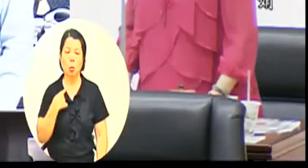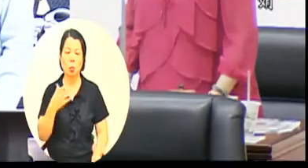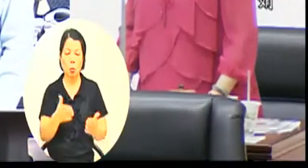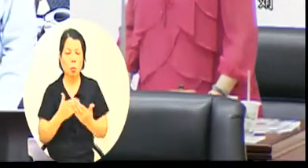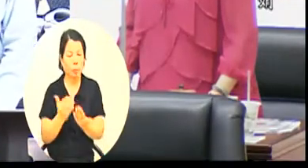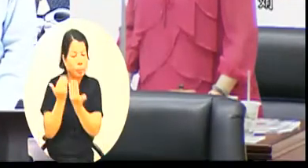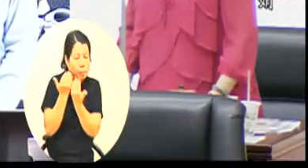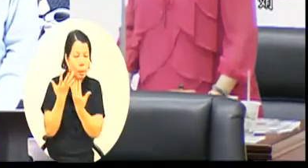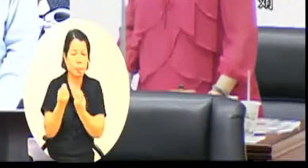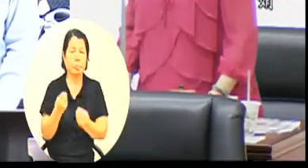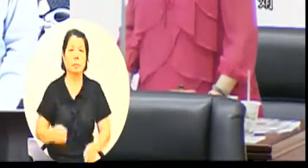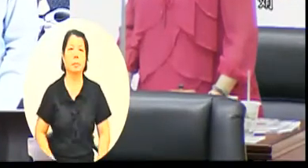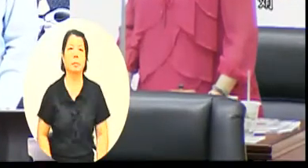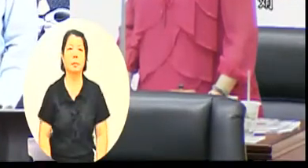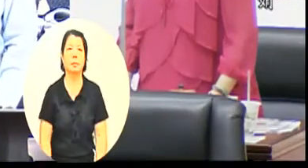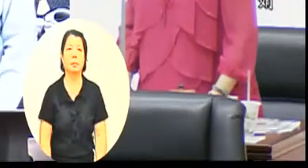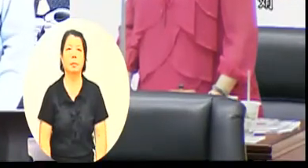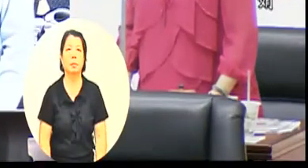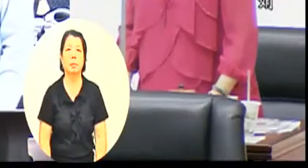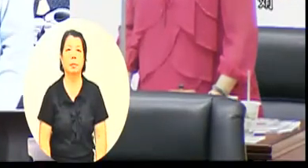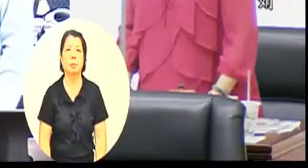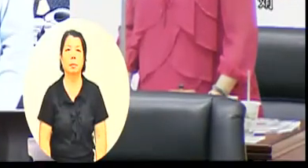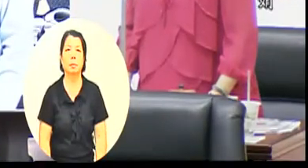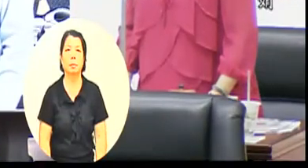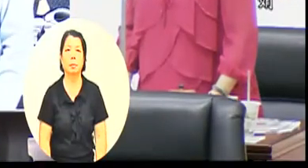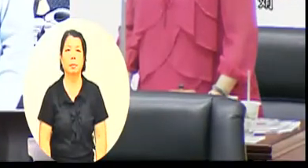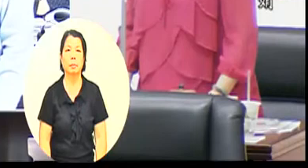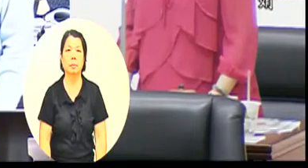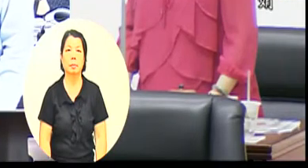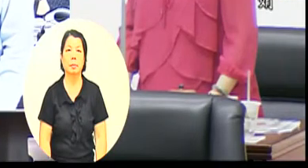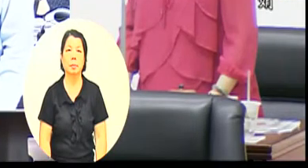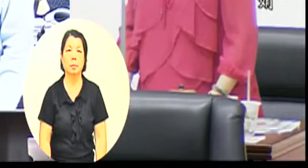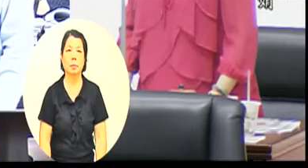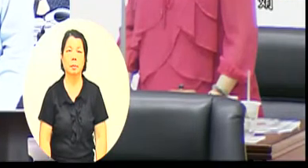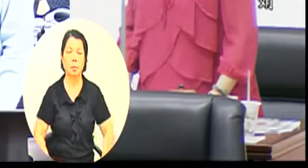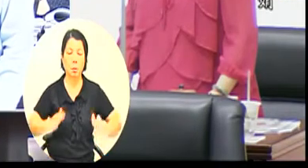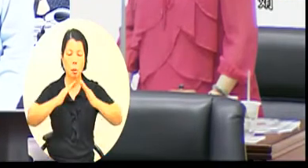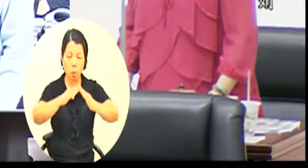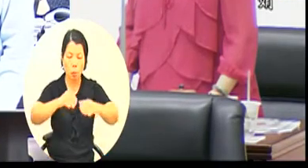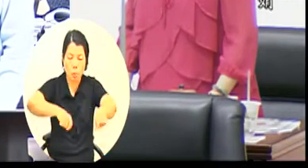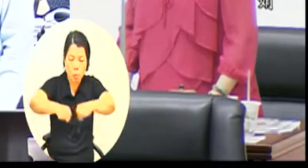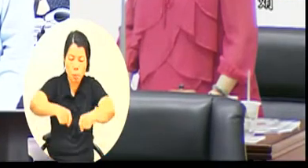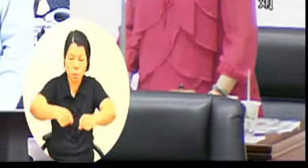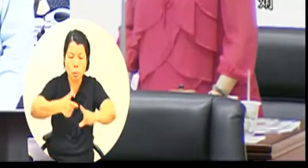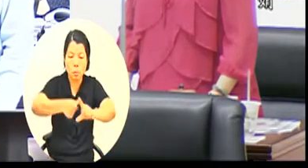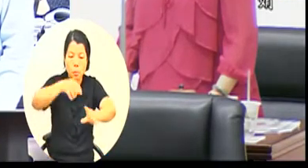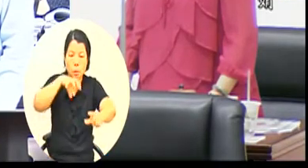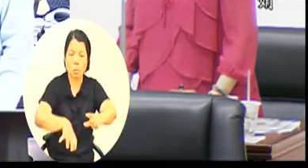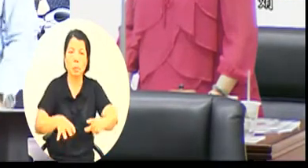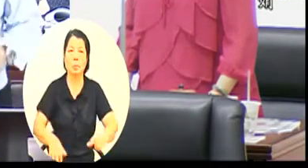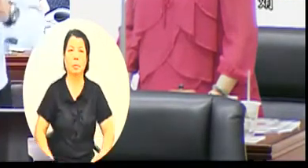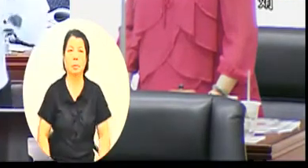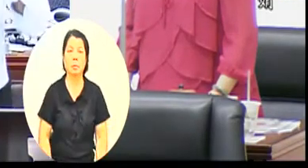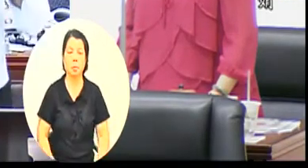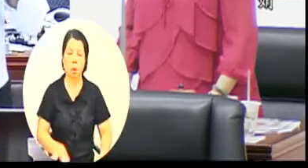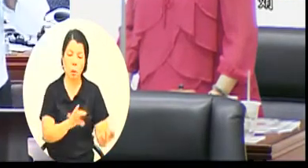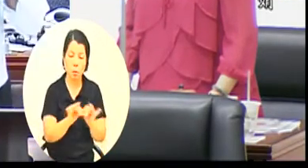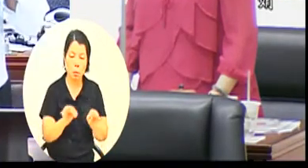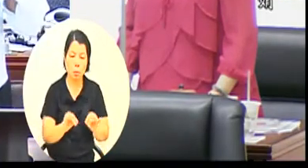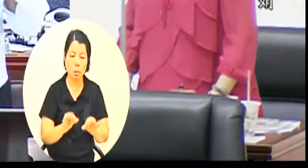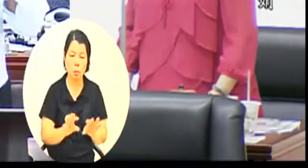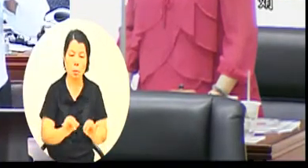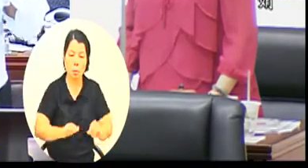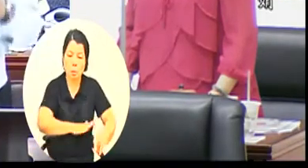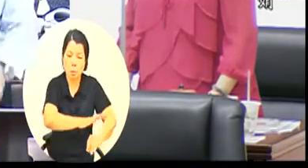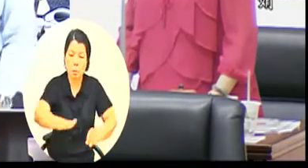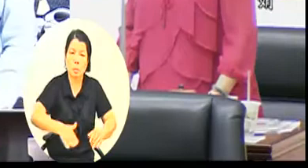说这不是一个问题啊。那尤其在这个都市计划区内，这个土地的面积